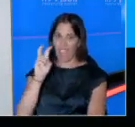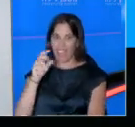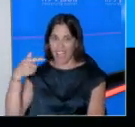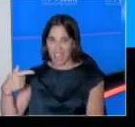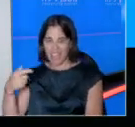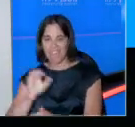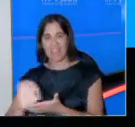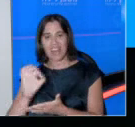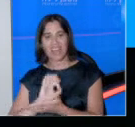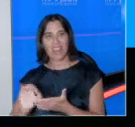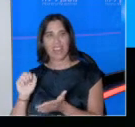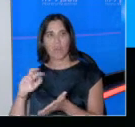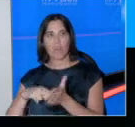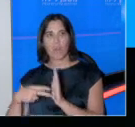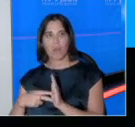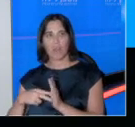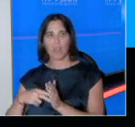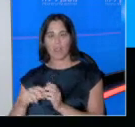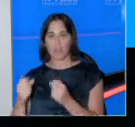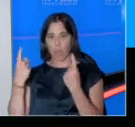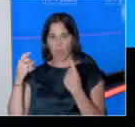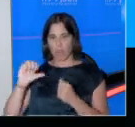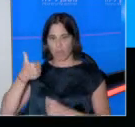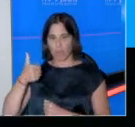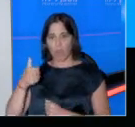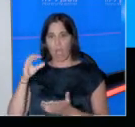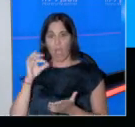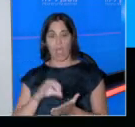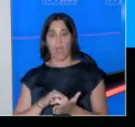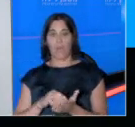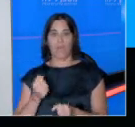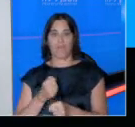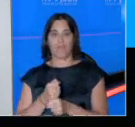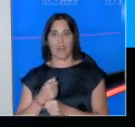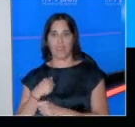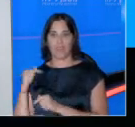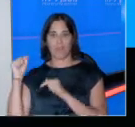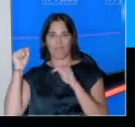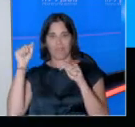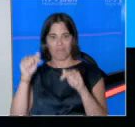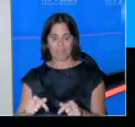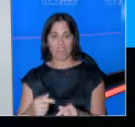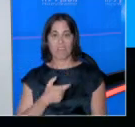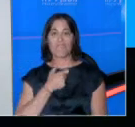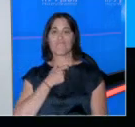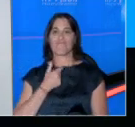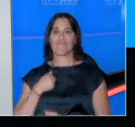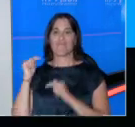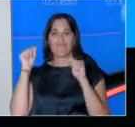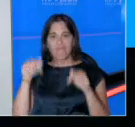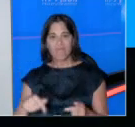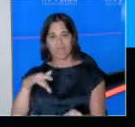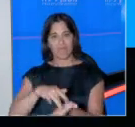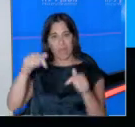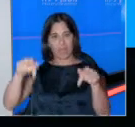גרמן, כתבת פוליטית, מקור ראשון, האירוע, אין מה לעשות. הביא את הנסיבות לממש אגף. שאת אשכרה איתנו